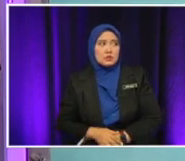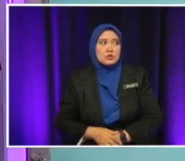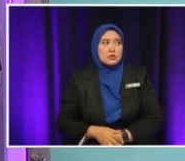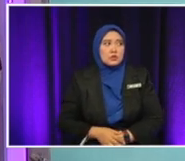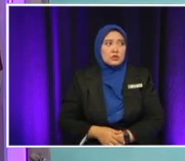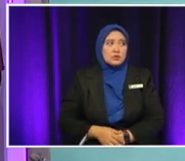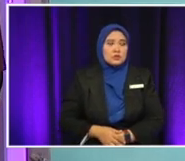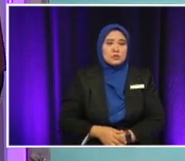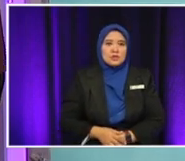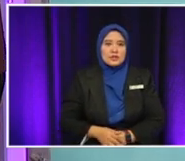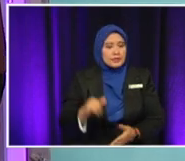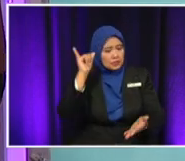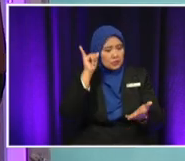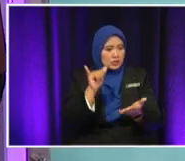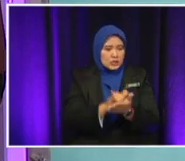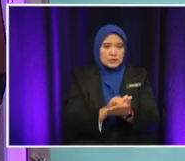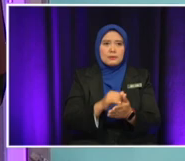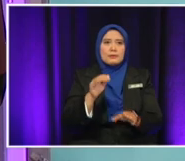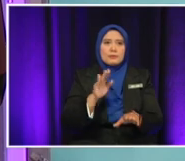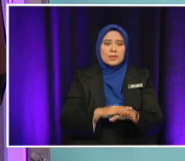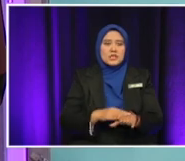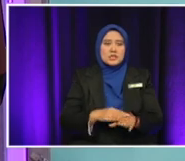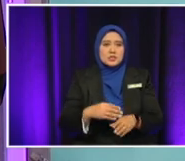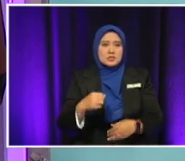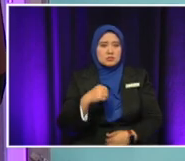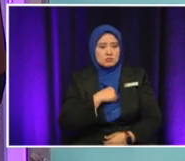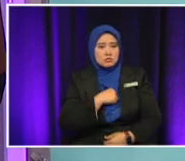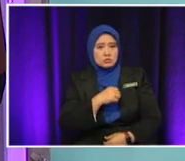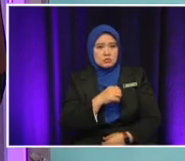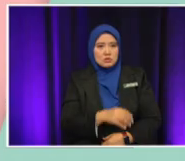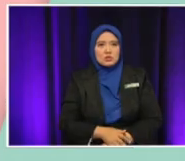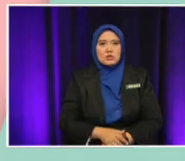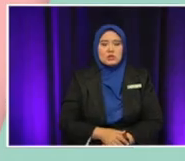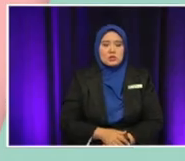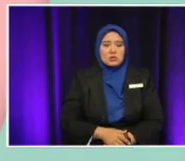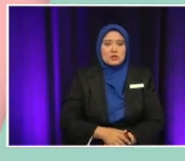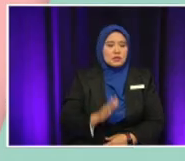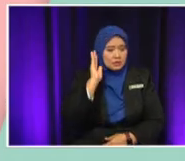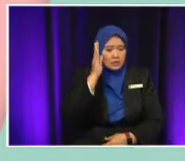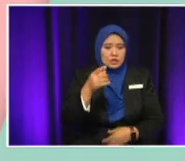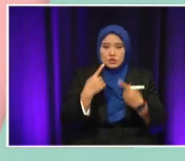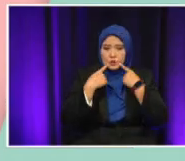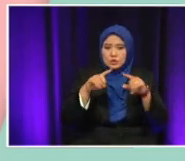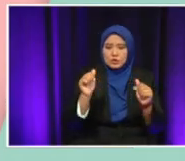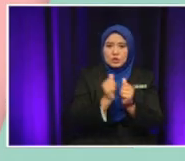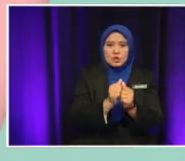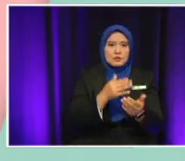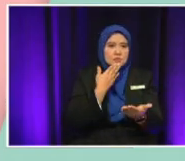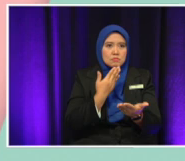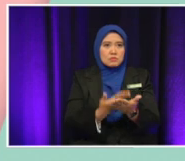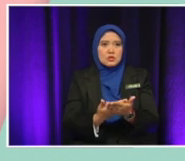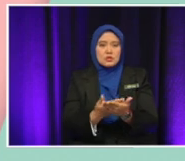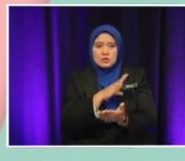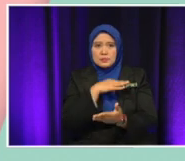yakin pada diri kita Oke insya Allah kita boleh dapat menjawab dengan baik dan boleh